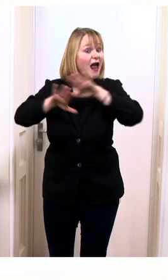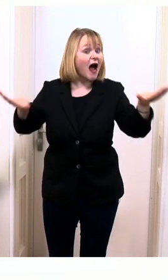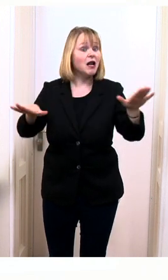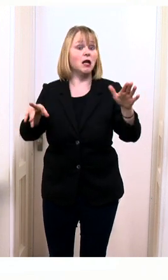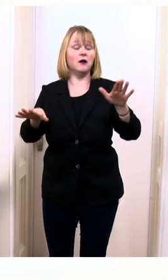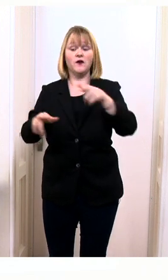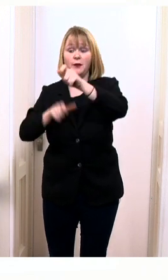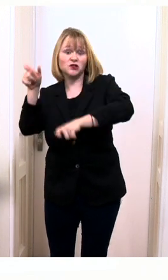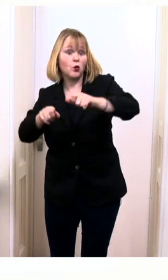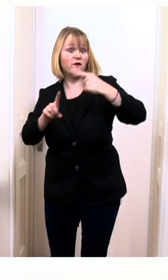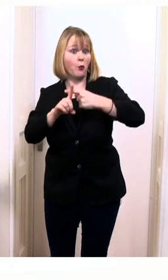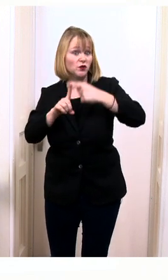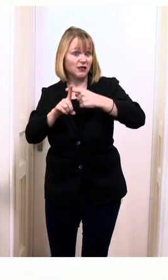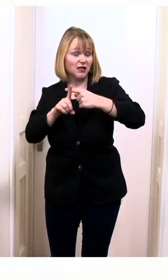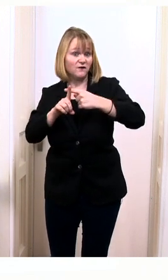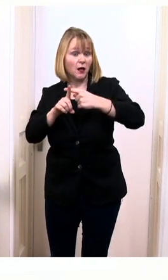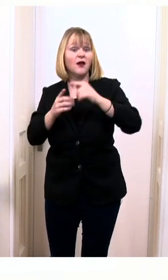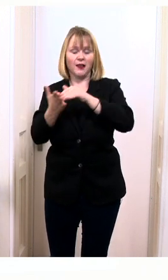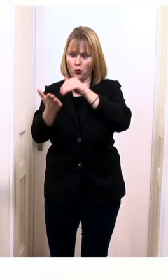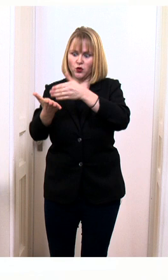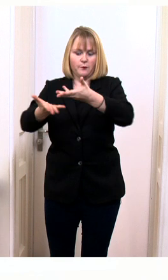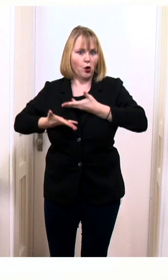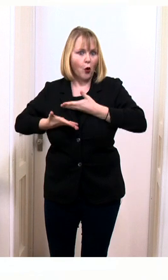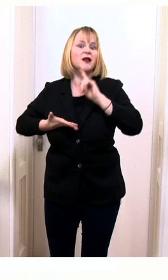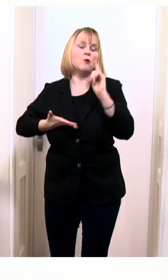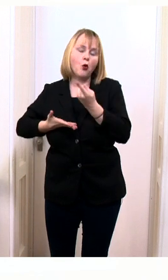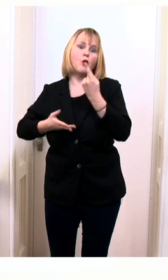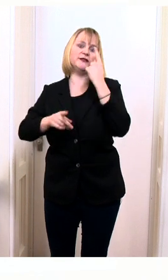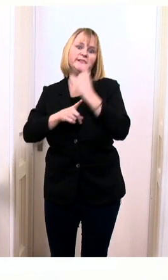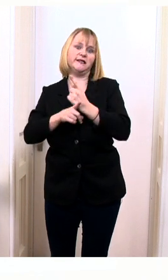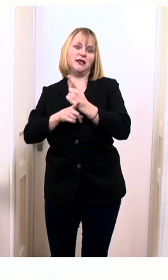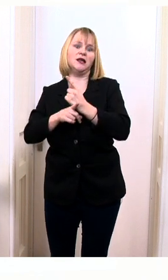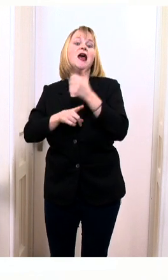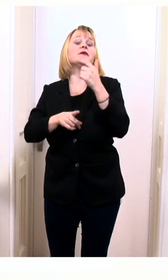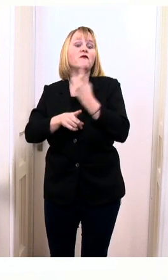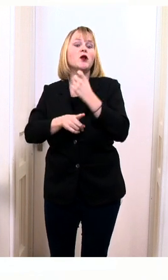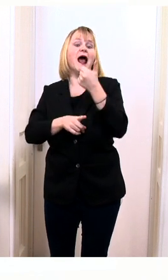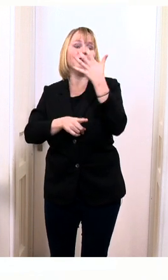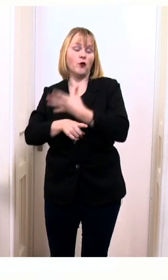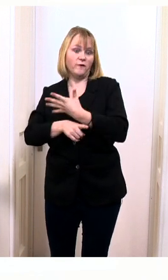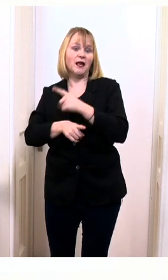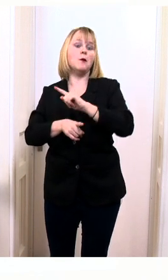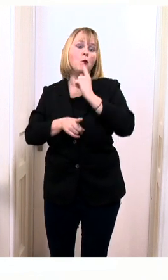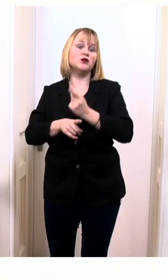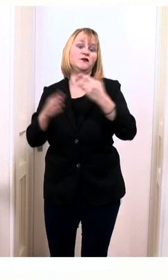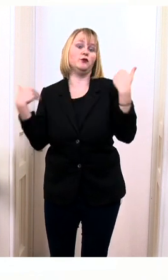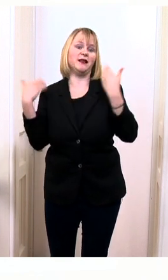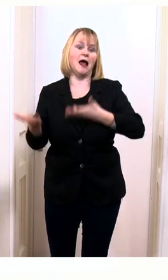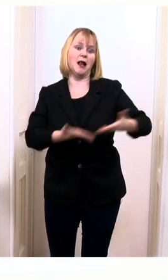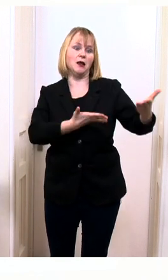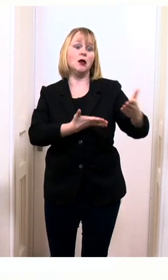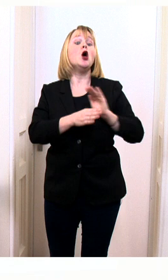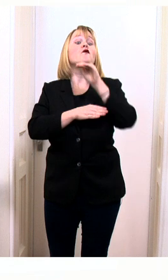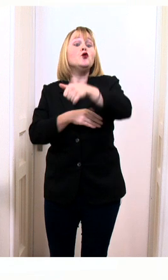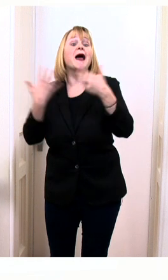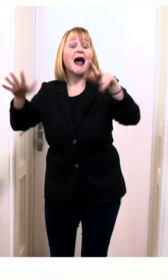wird, muss auch einen Spitalaufenthalt über sich ergehen lassen. Bei den über 80-Jährigen haben wir eine erschreckende Quote